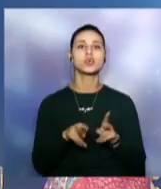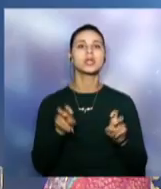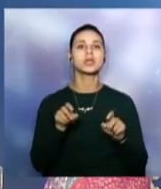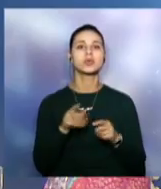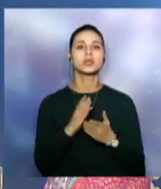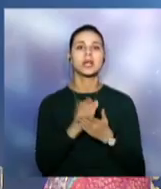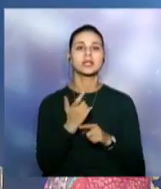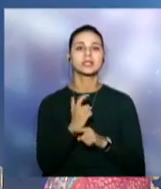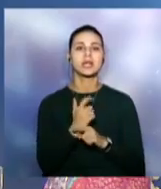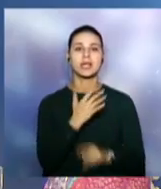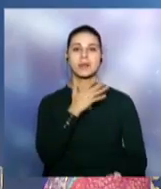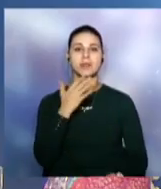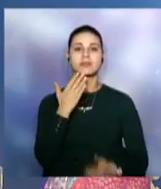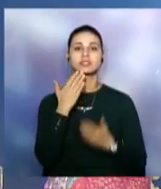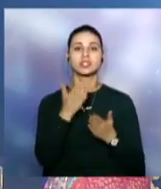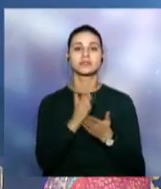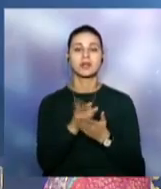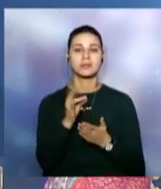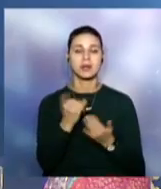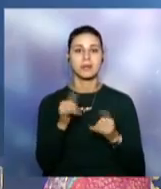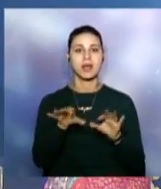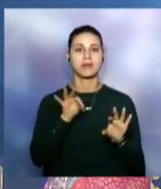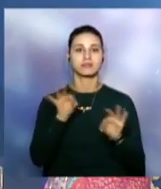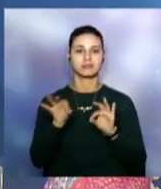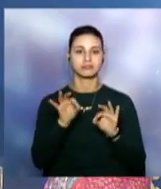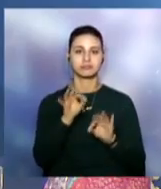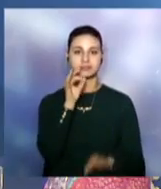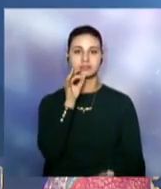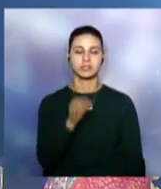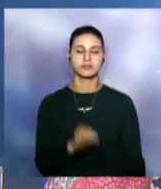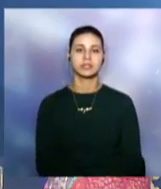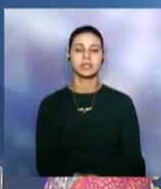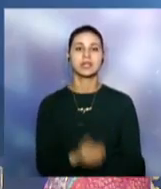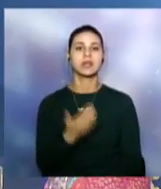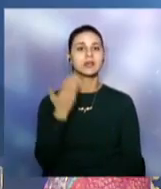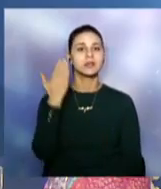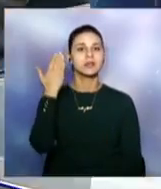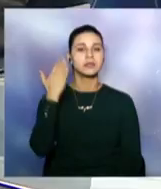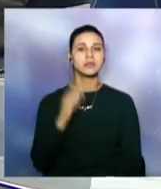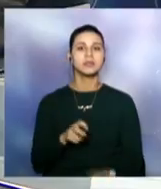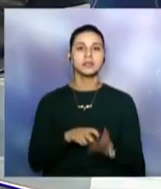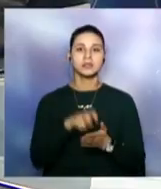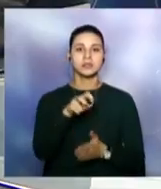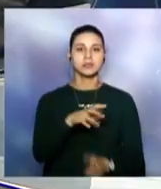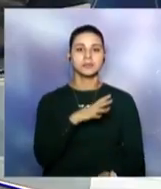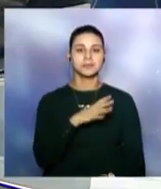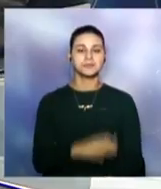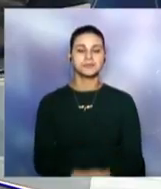არის. უამრავი კითხვა შემოდის, მაგრამ ახლა შერჩევითად რამდენიმე წუთის წინ მშობელმა მოგწერა